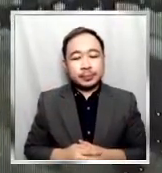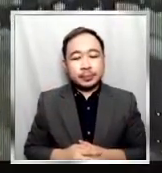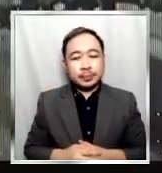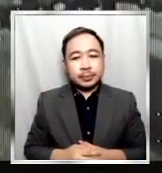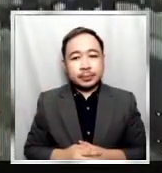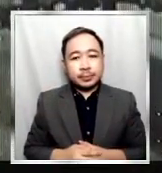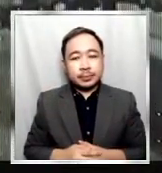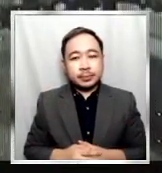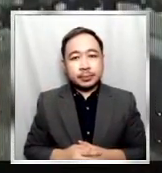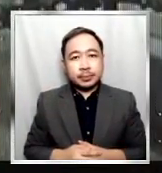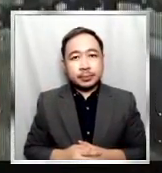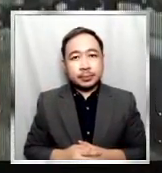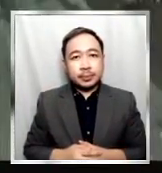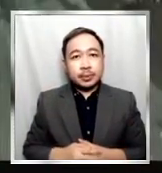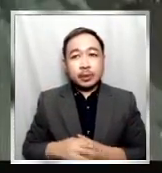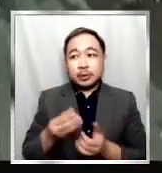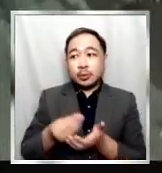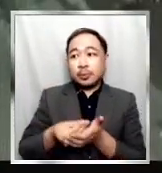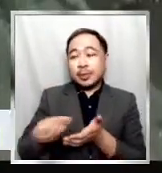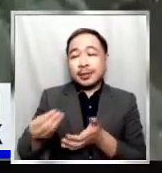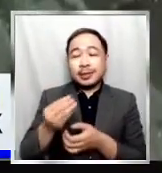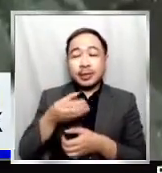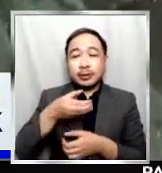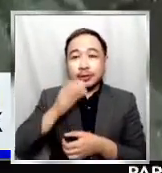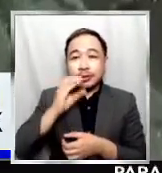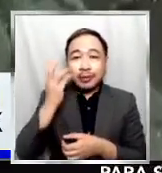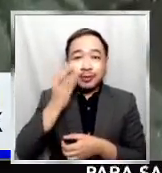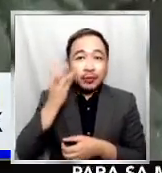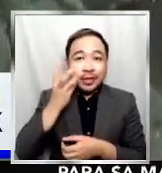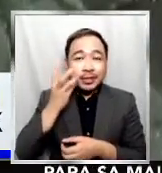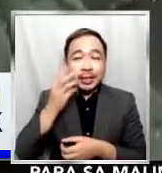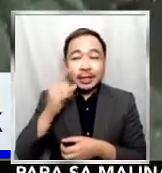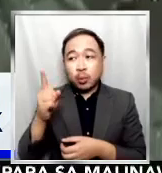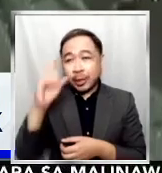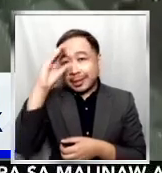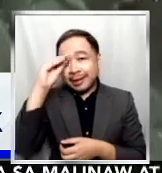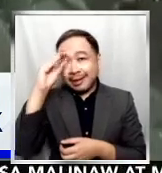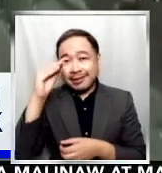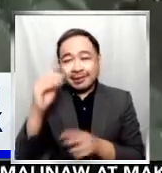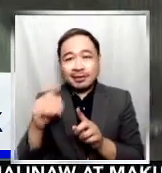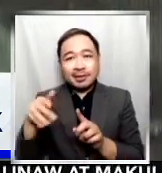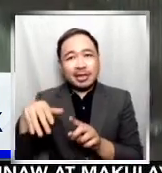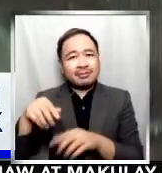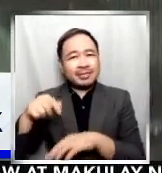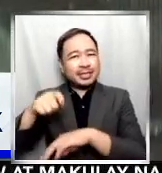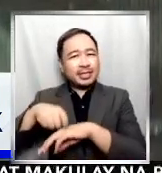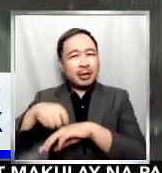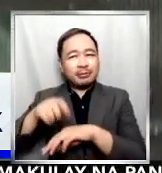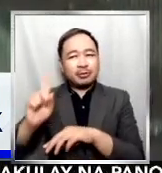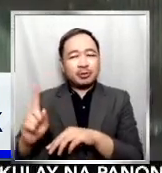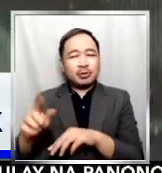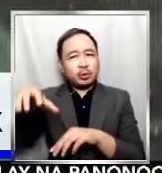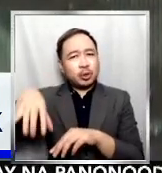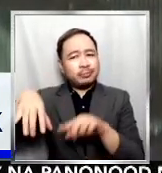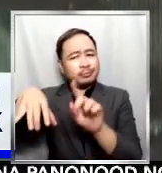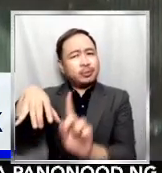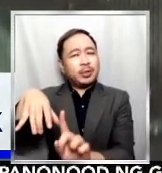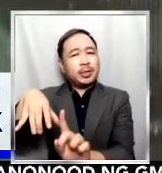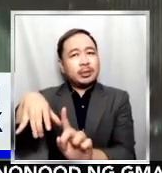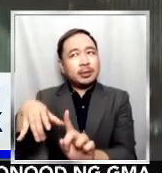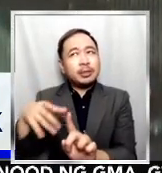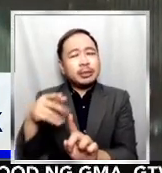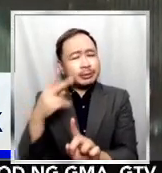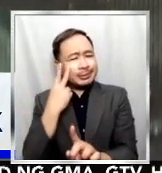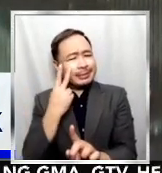Bumili ng soft drinks at pumwesto ang lalaking ito sa harap ng isang tindahan sa Barangay Bukal, Calamba, Laguna. Tila may hinihintay. Pagalipas